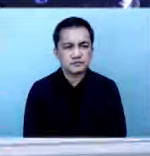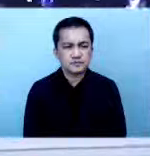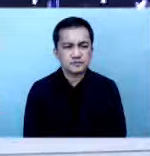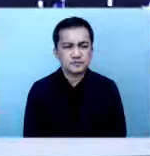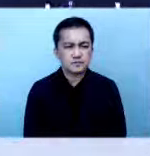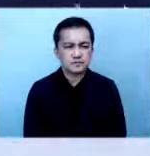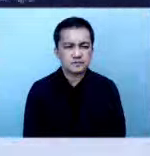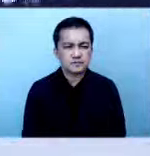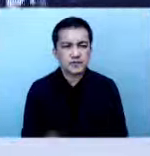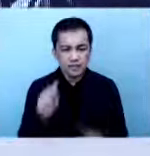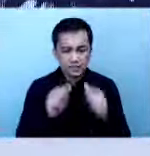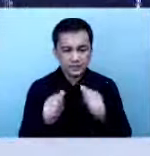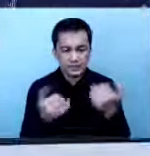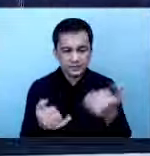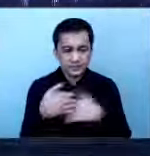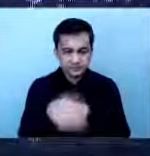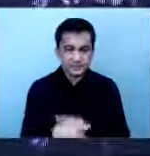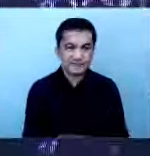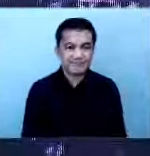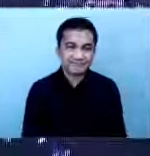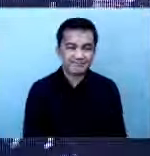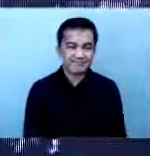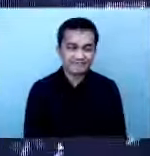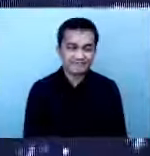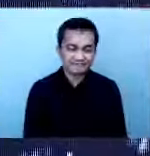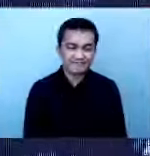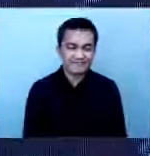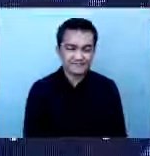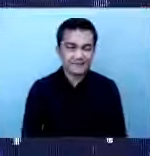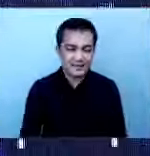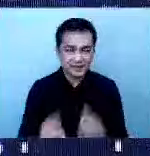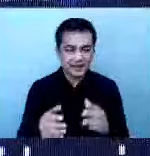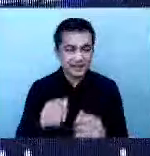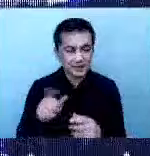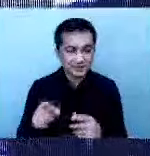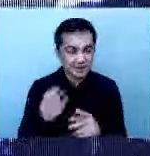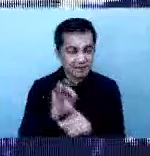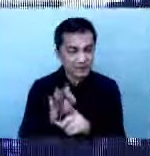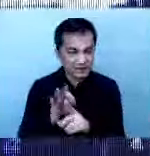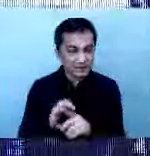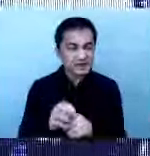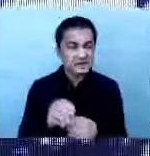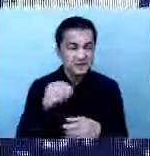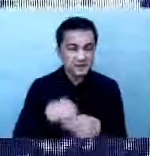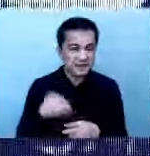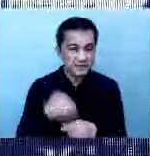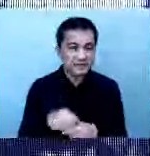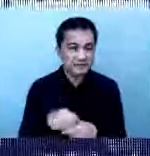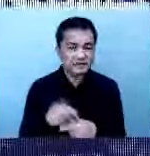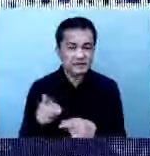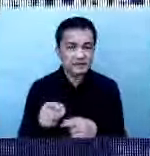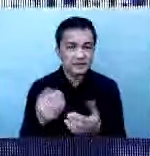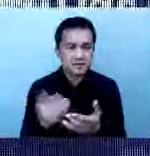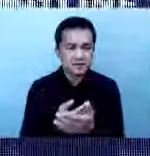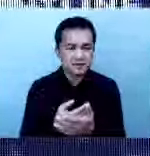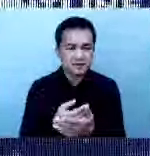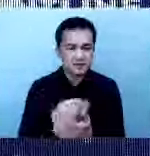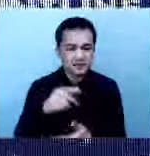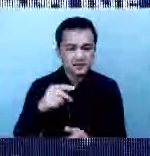Showbiz tonight na tayo. Attention 18 fans, mag-ipon na! May bagong pasabog ang P-Pop Kings